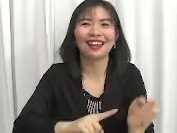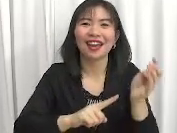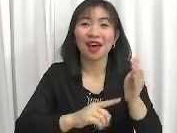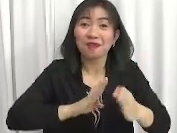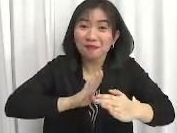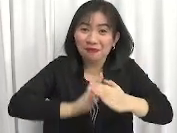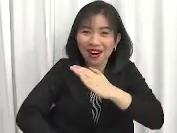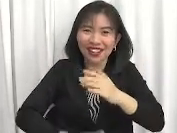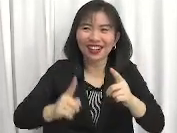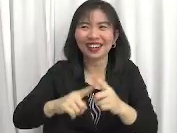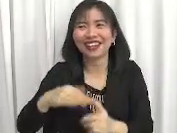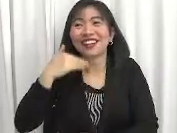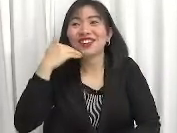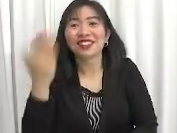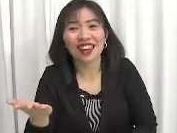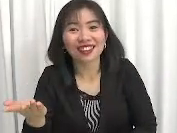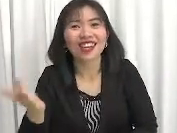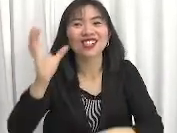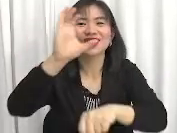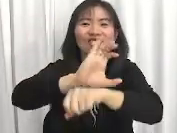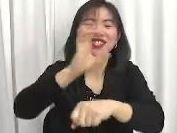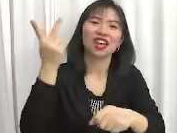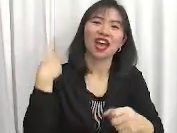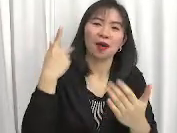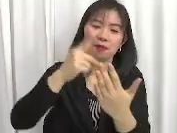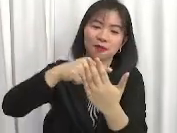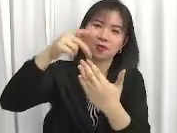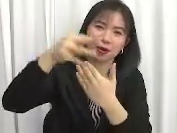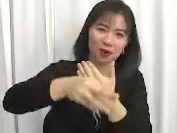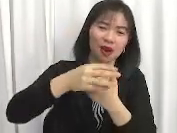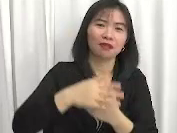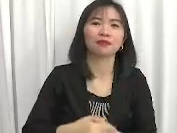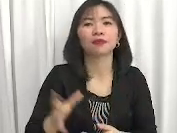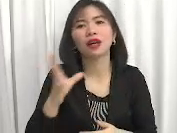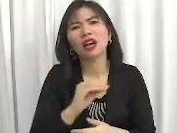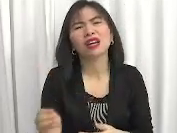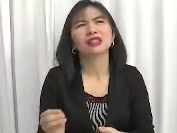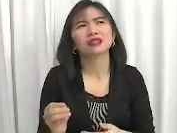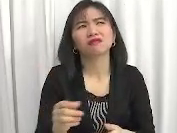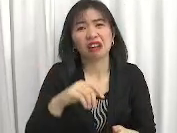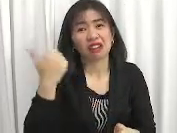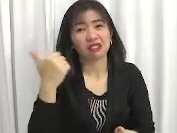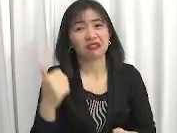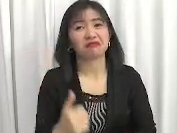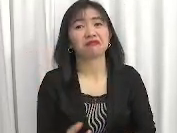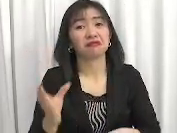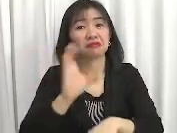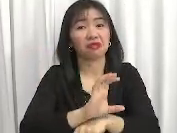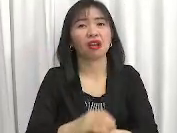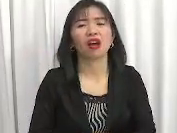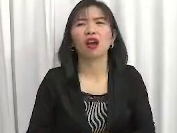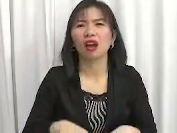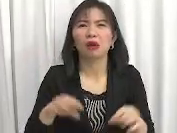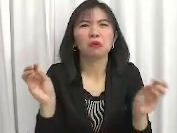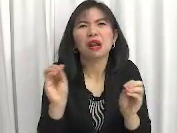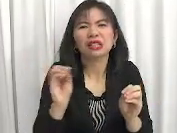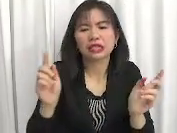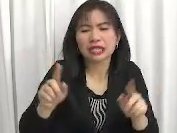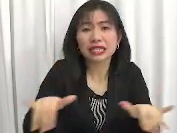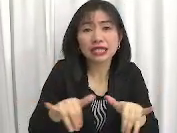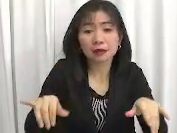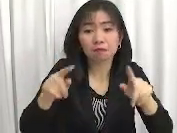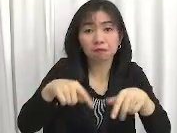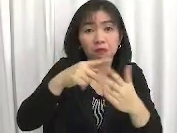simbahan. May programa ang simbahan. Ano, bihira sa institusyon na talagang nakikialam sa pamilya, no?